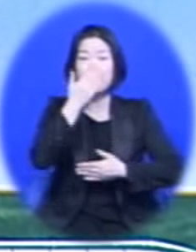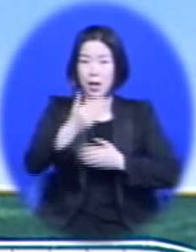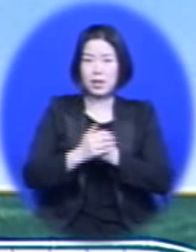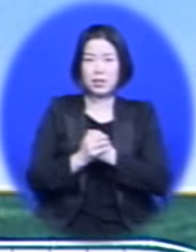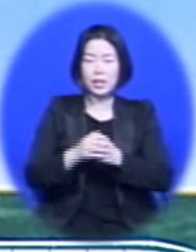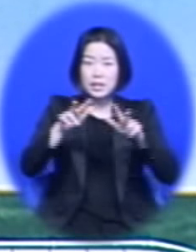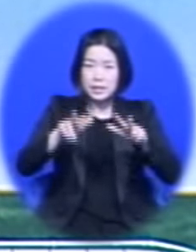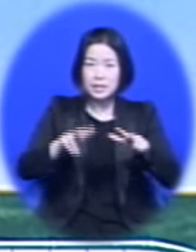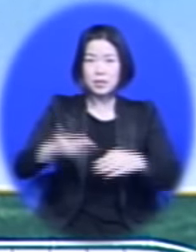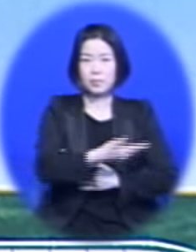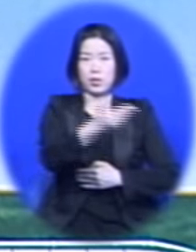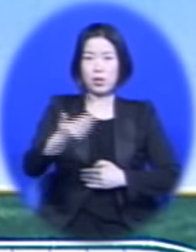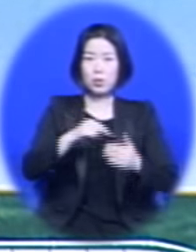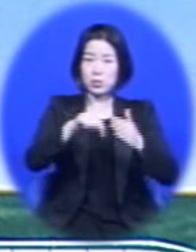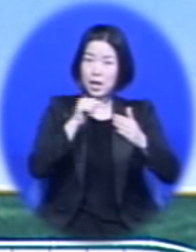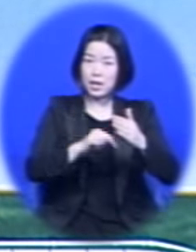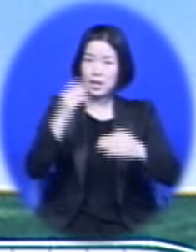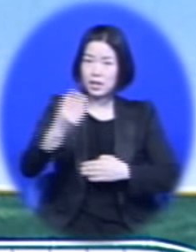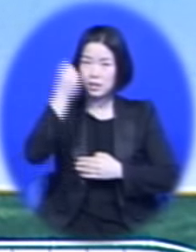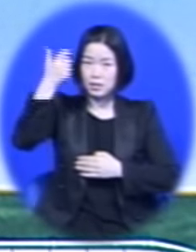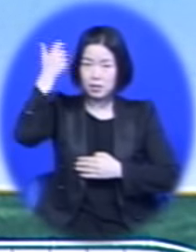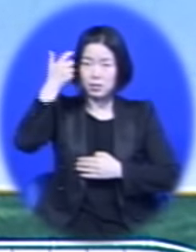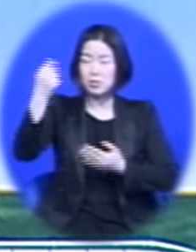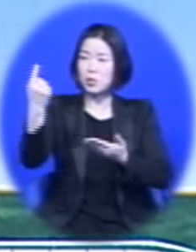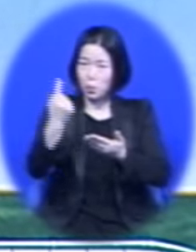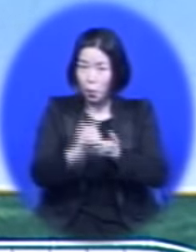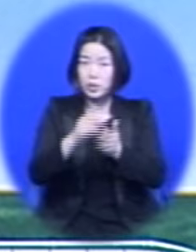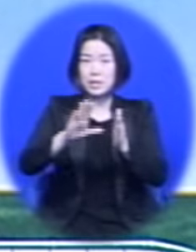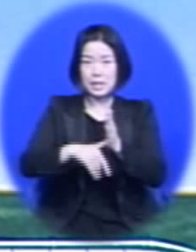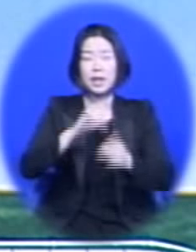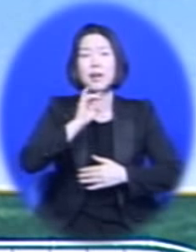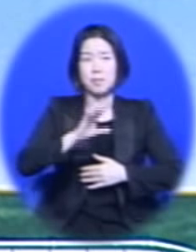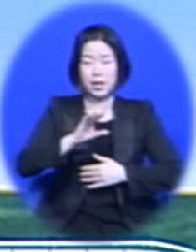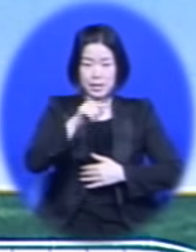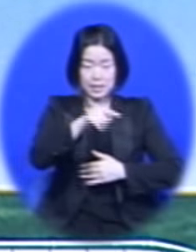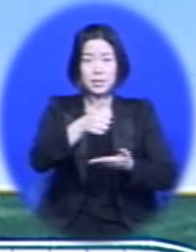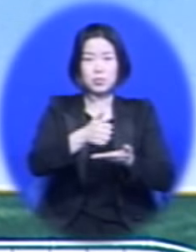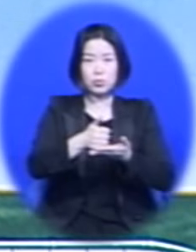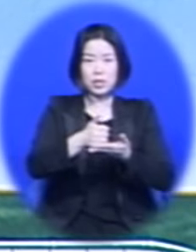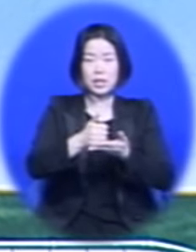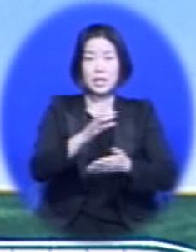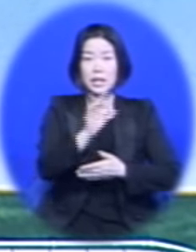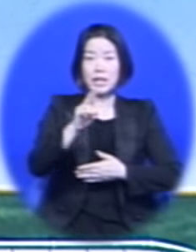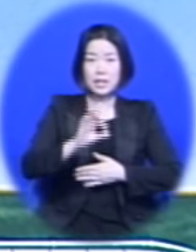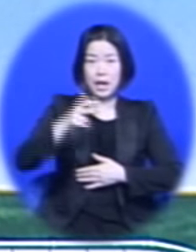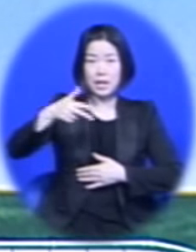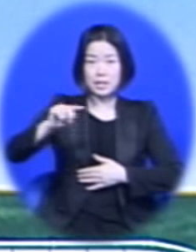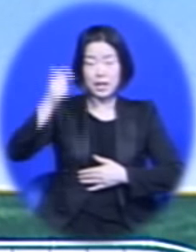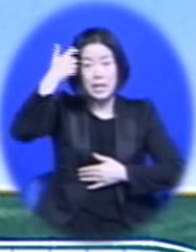지금 여러분 안에 성령이 임하실 때만 그분이 양자의 영이시기